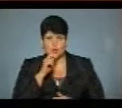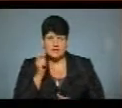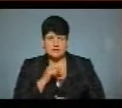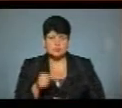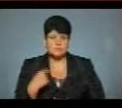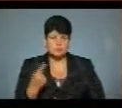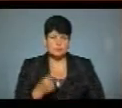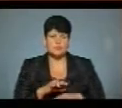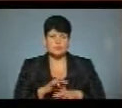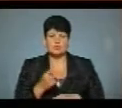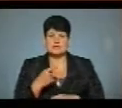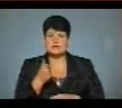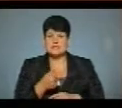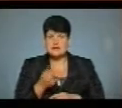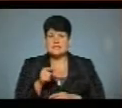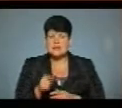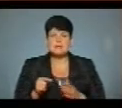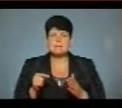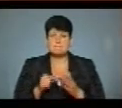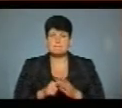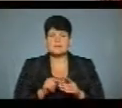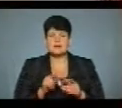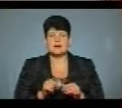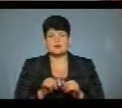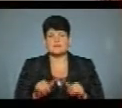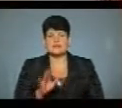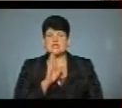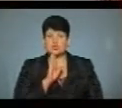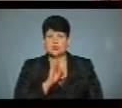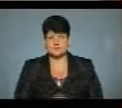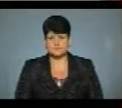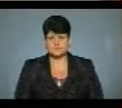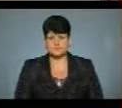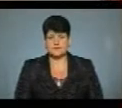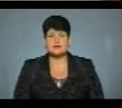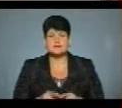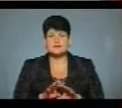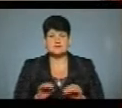Тернопільській області діє один рік. Її мета – розвивати жінок. І на цьому тема не